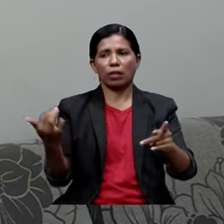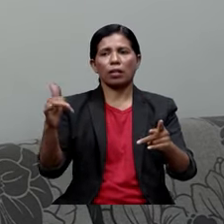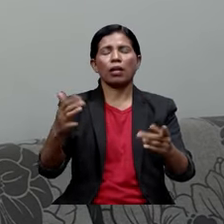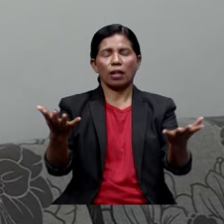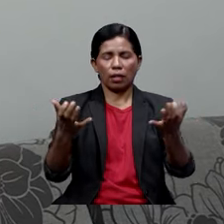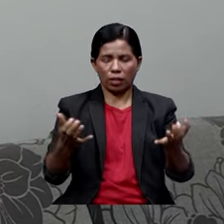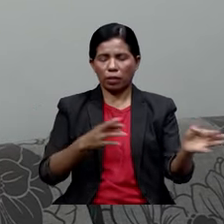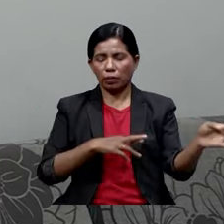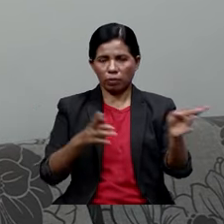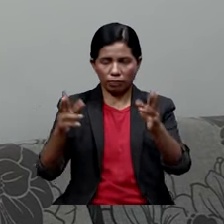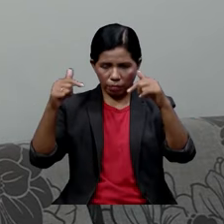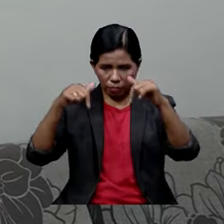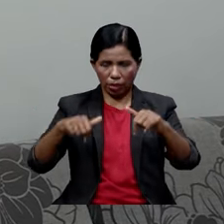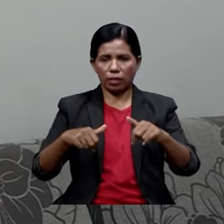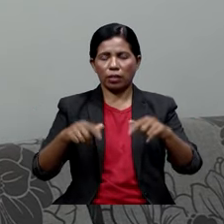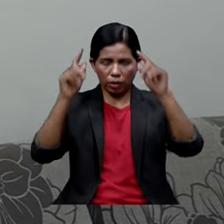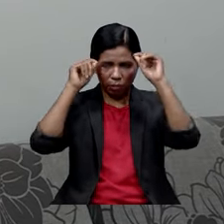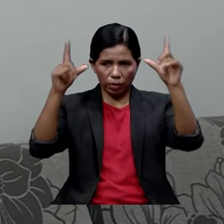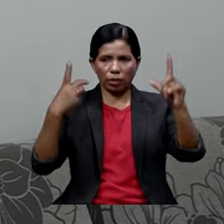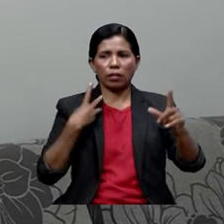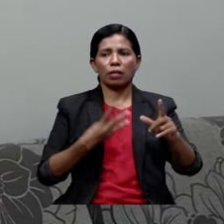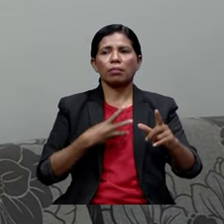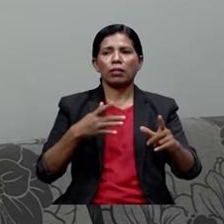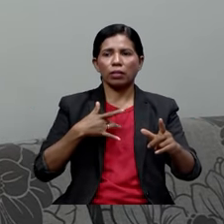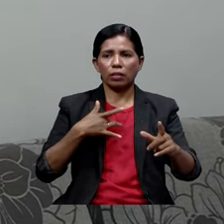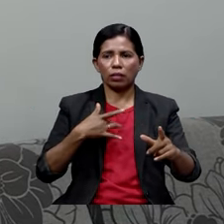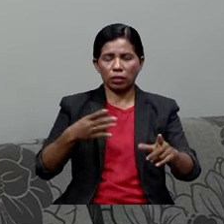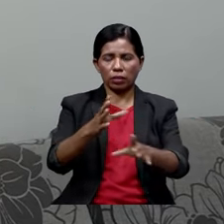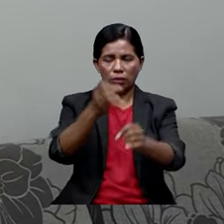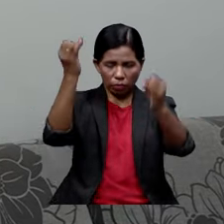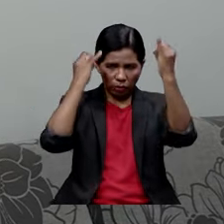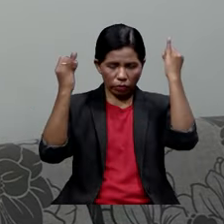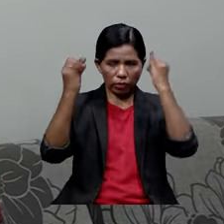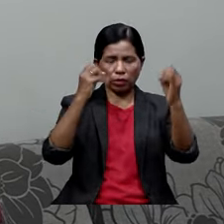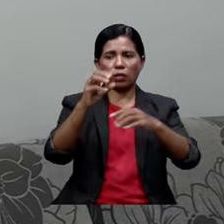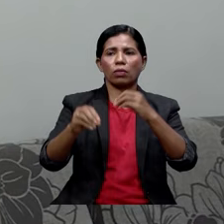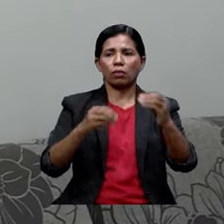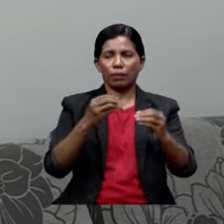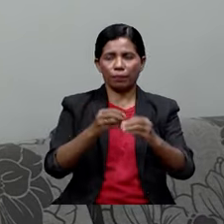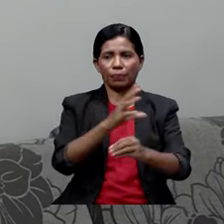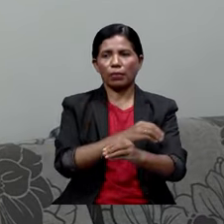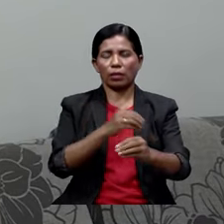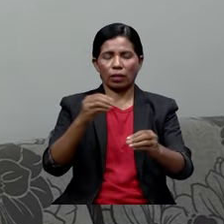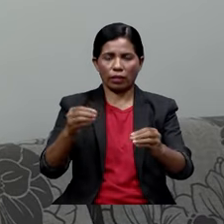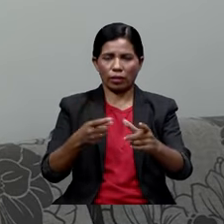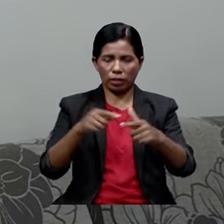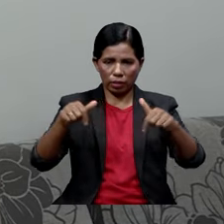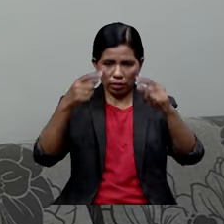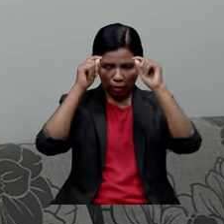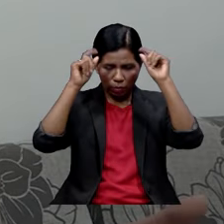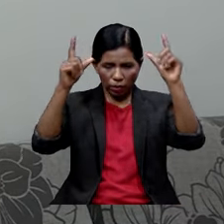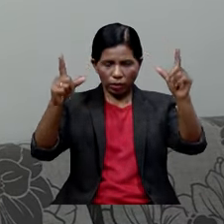siap untuk datang ke sini kami juga dapat informasi dari kedutaan besar Indonesia di Timor l